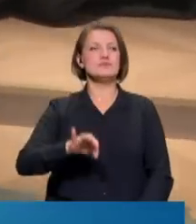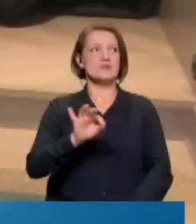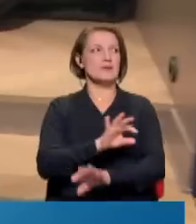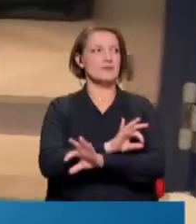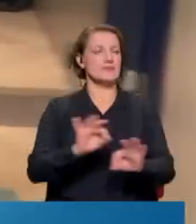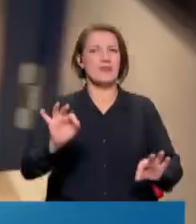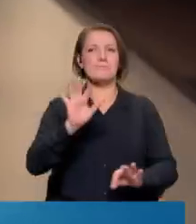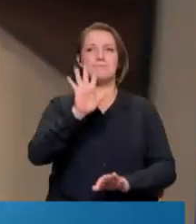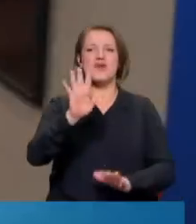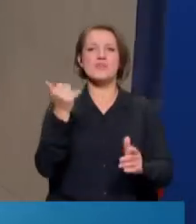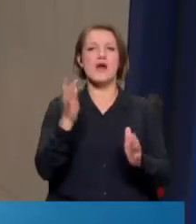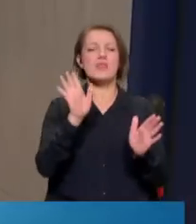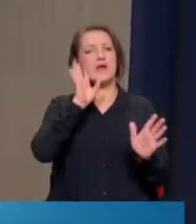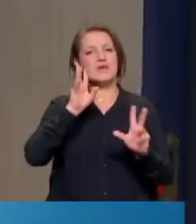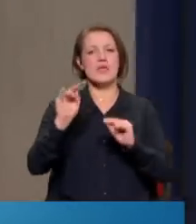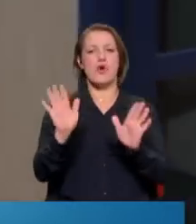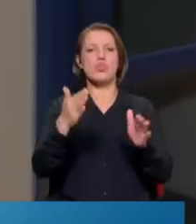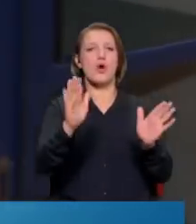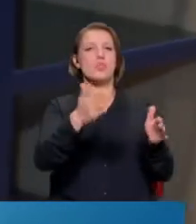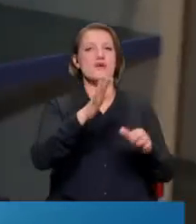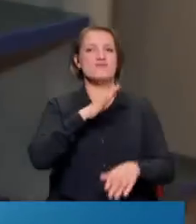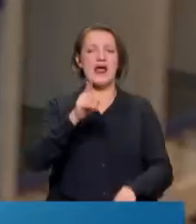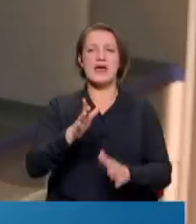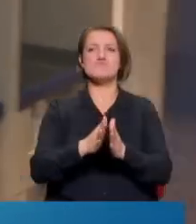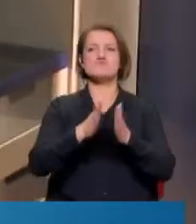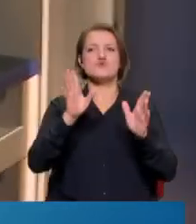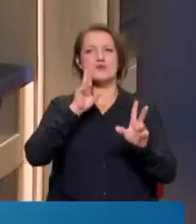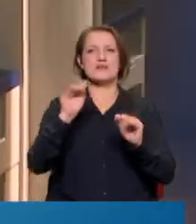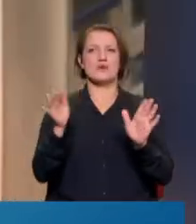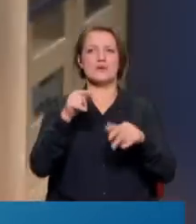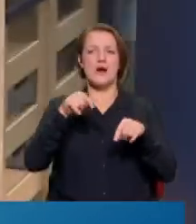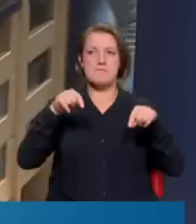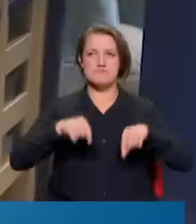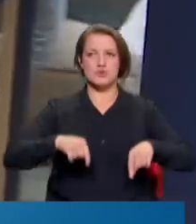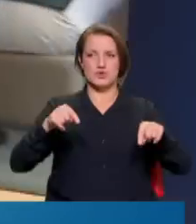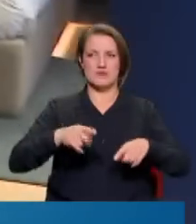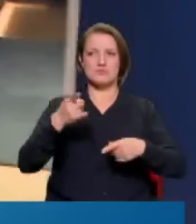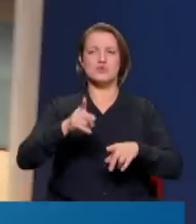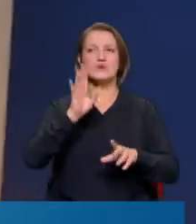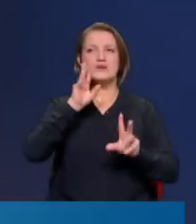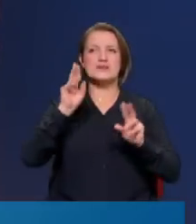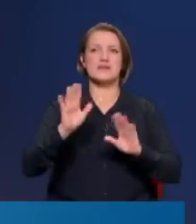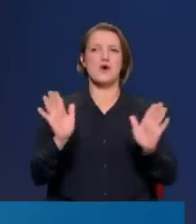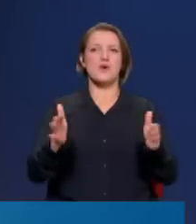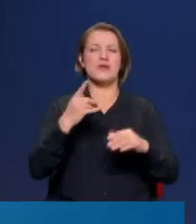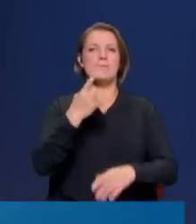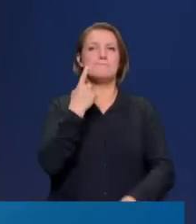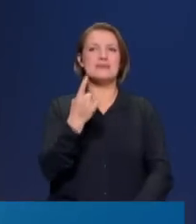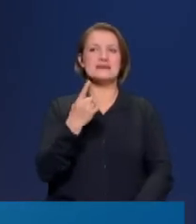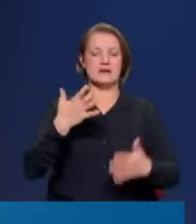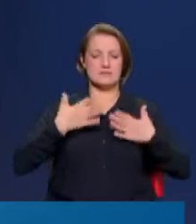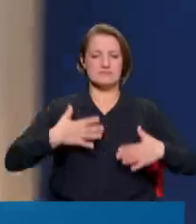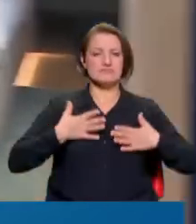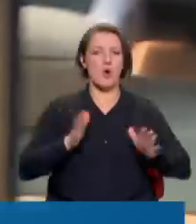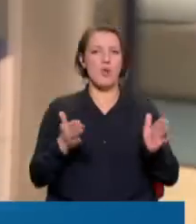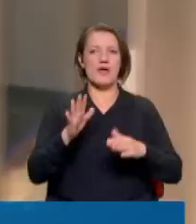5 yatak odası var Bu da onlardan biri en büyük yatak odası burada bu yatak odasının bir de soyunma